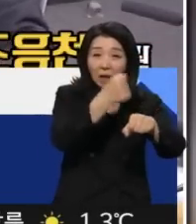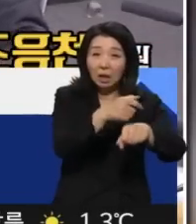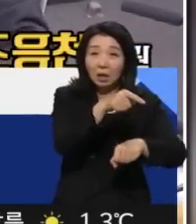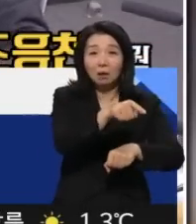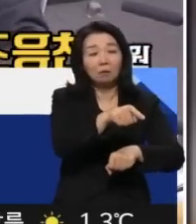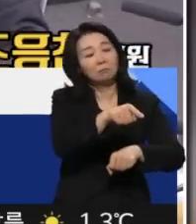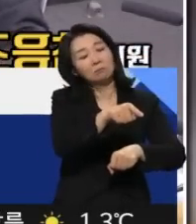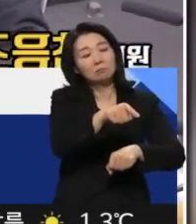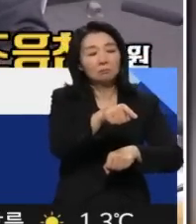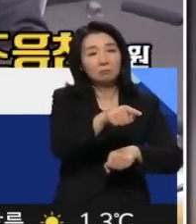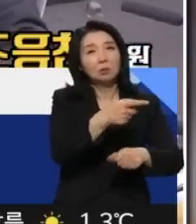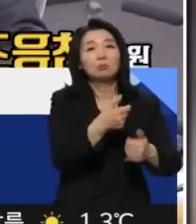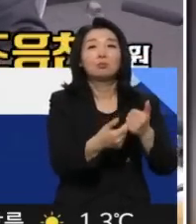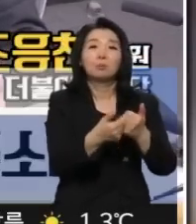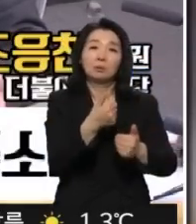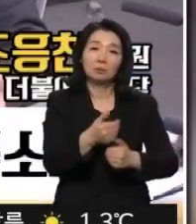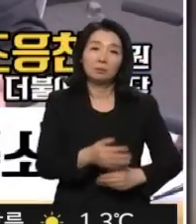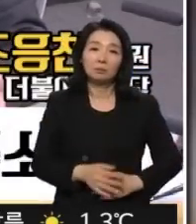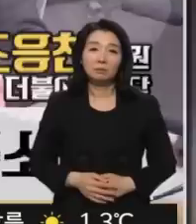좀 굉장히 불편하다.